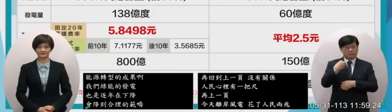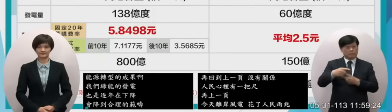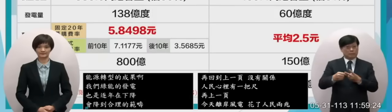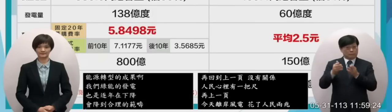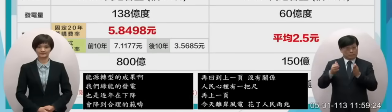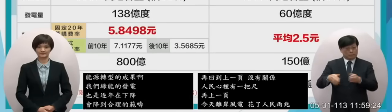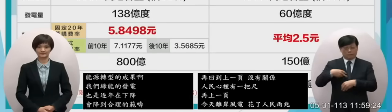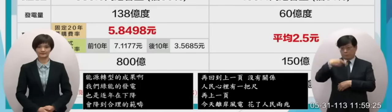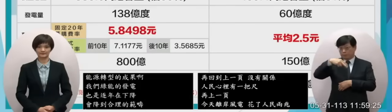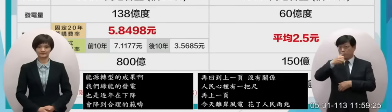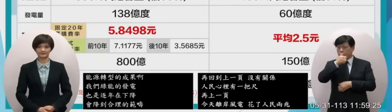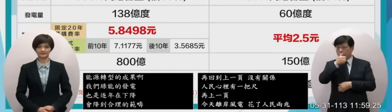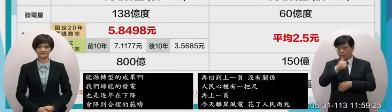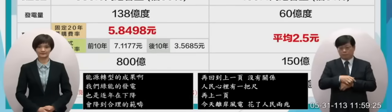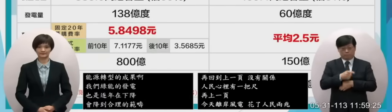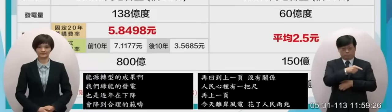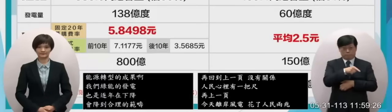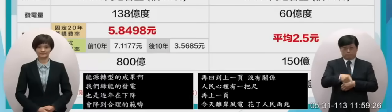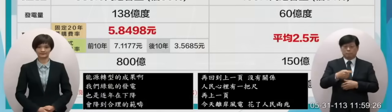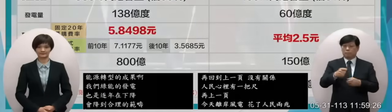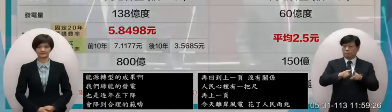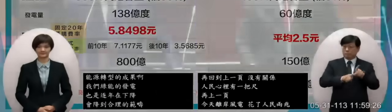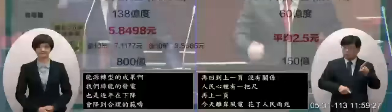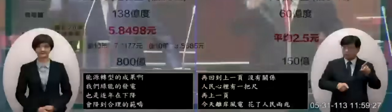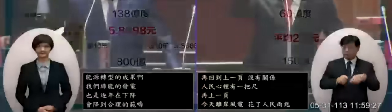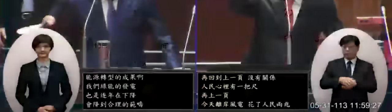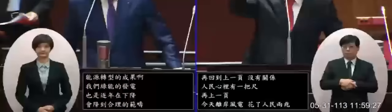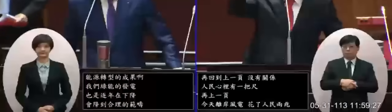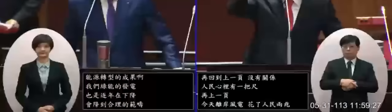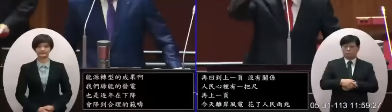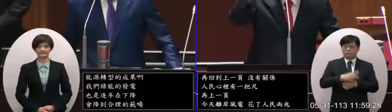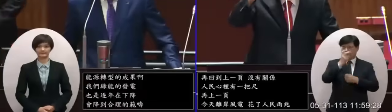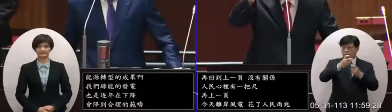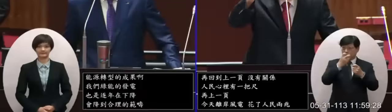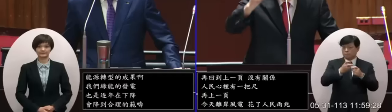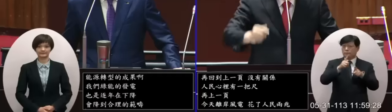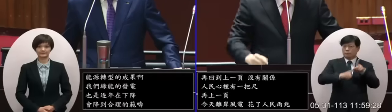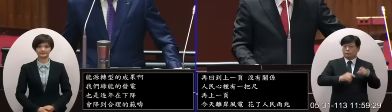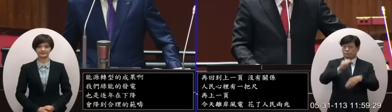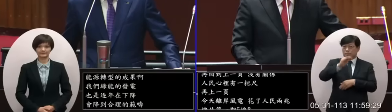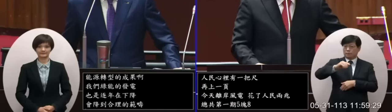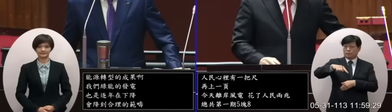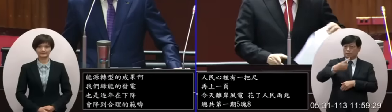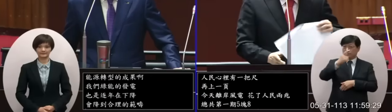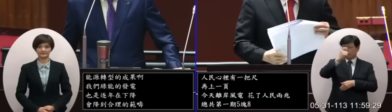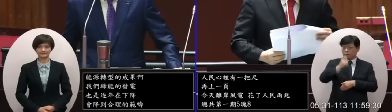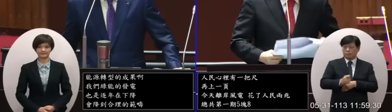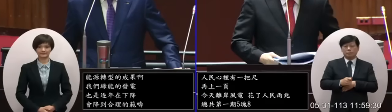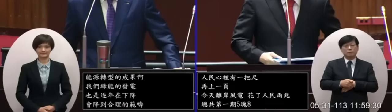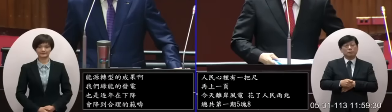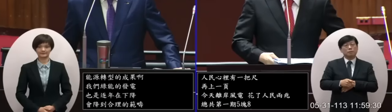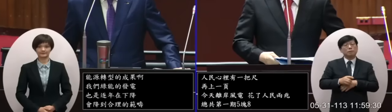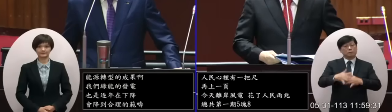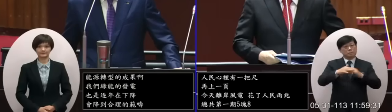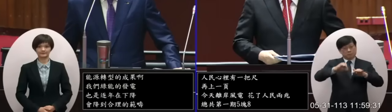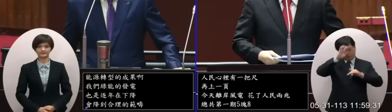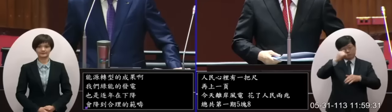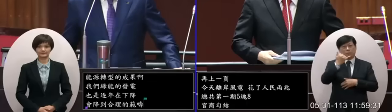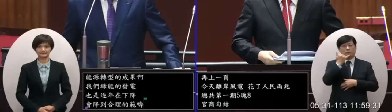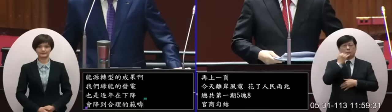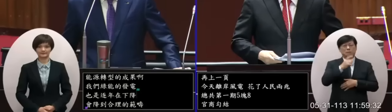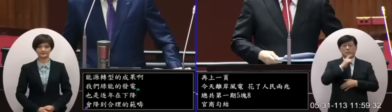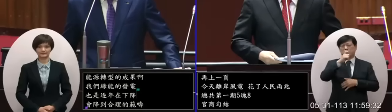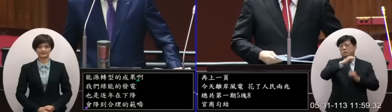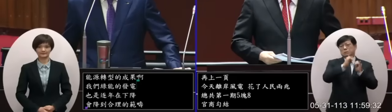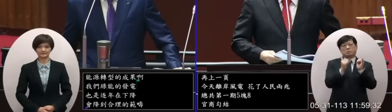跟第二阶段2.5块，整整价差20年，差9100亿。9100亿，民进党可以吃